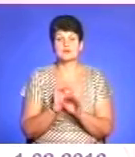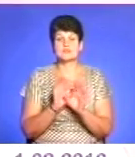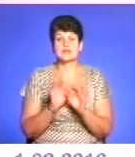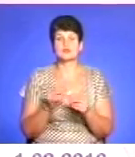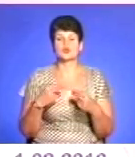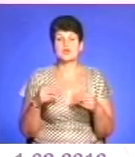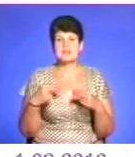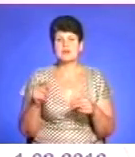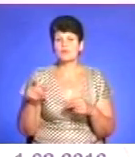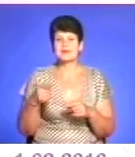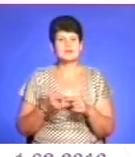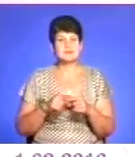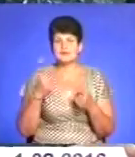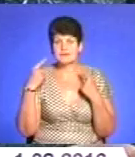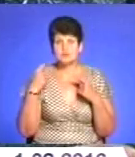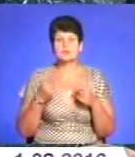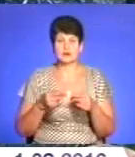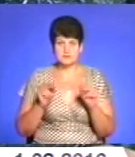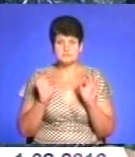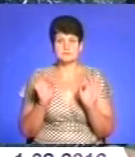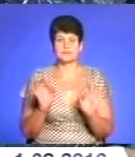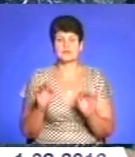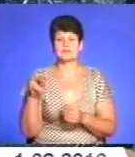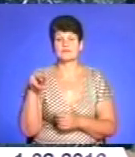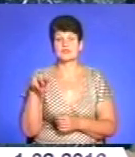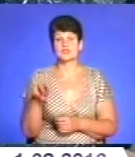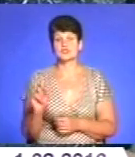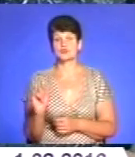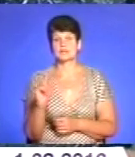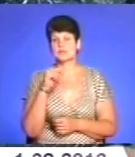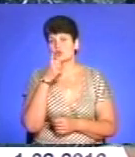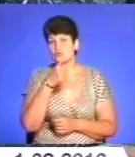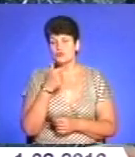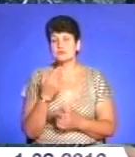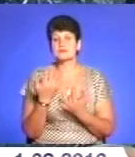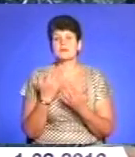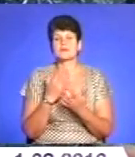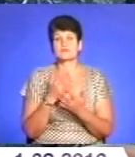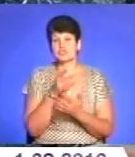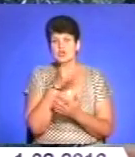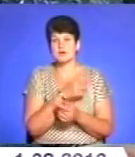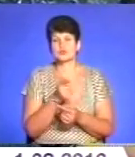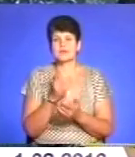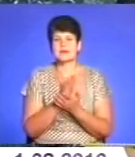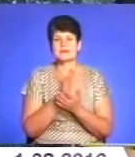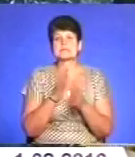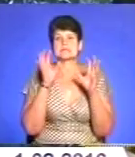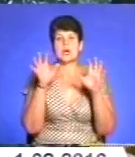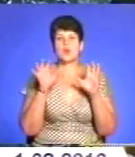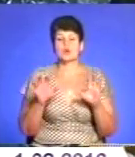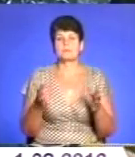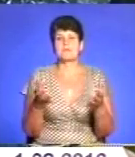а гірка реальність. З 2011 року, відколи існує закон, коли був прийнятий закон